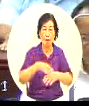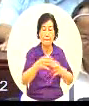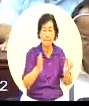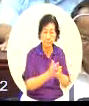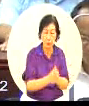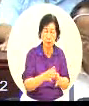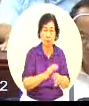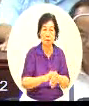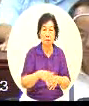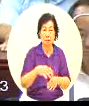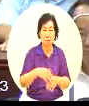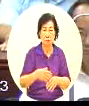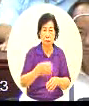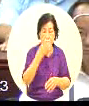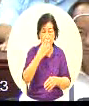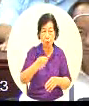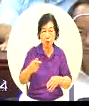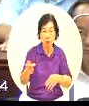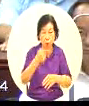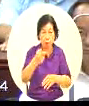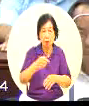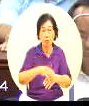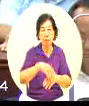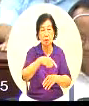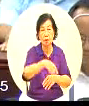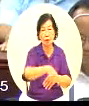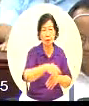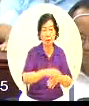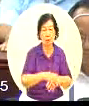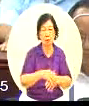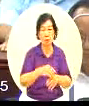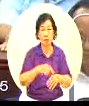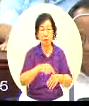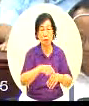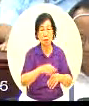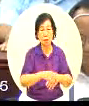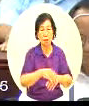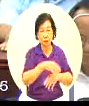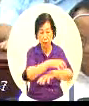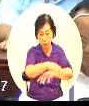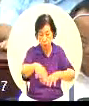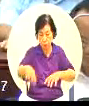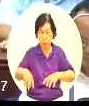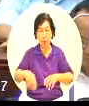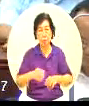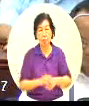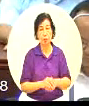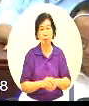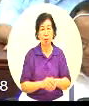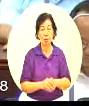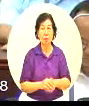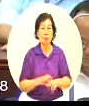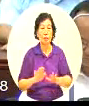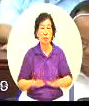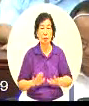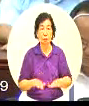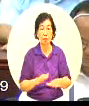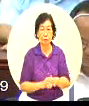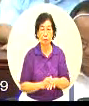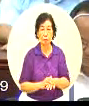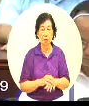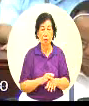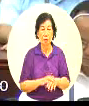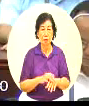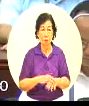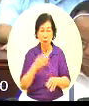侧加迄个九番陂，就高速公路迄个41公顷的迄搭遐， 他是目前的一个审议的结